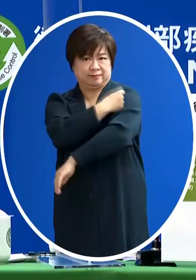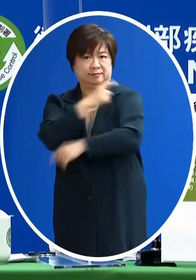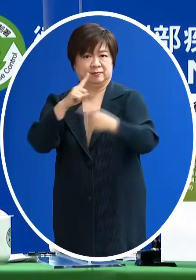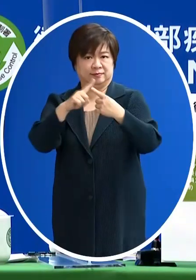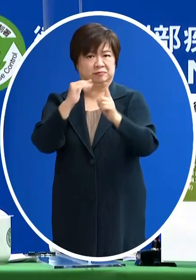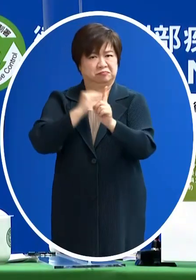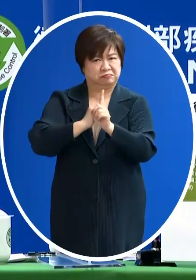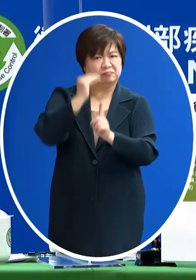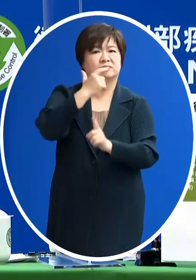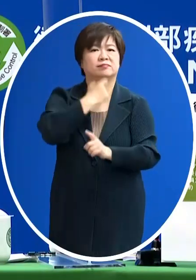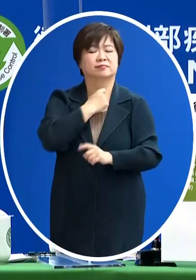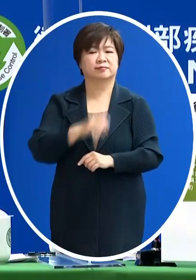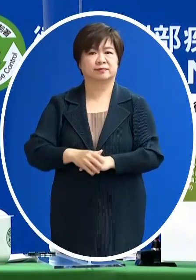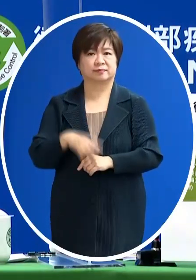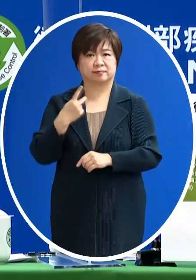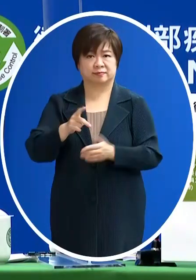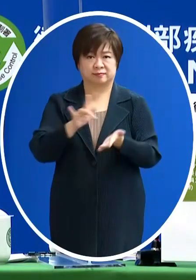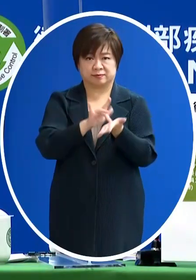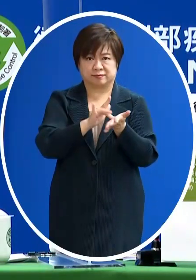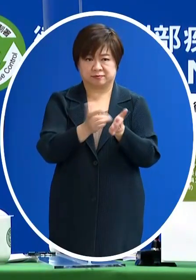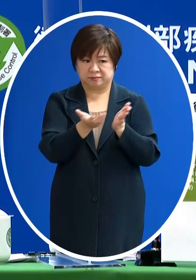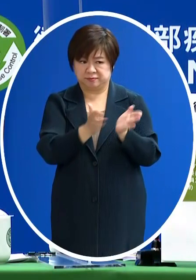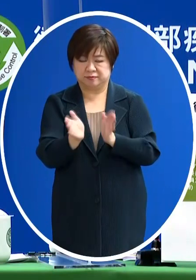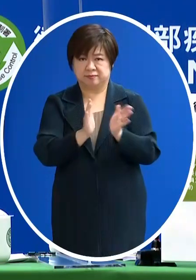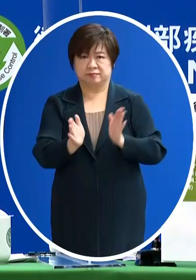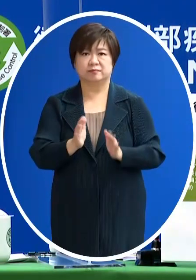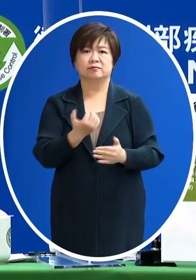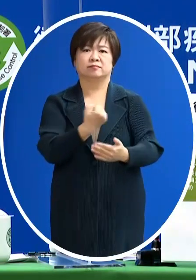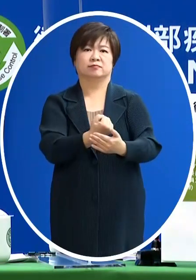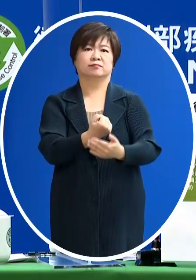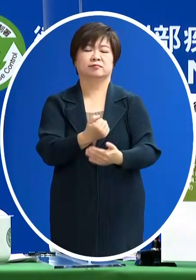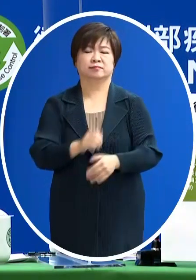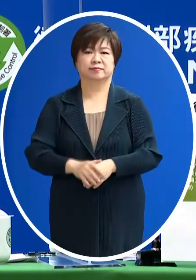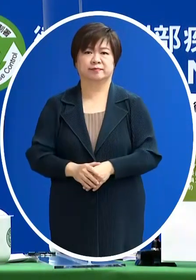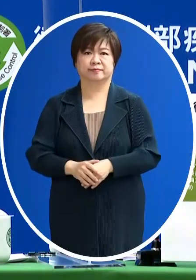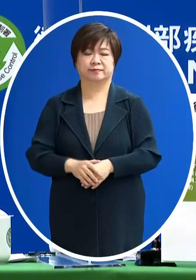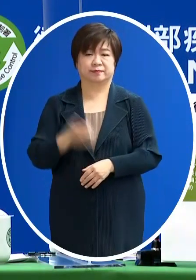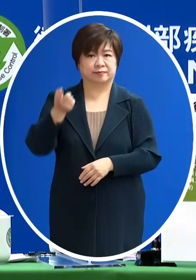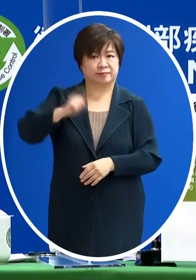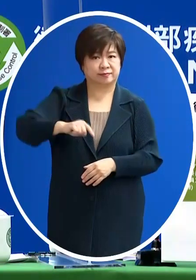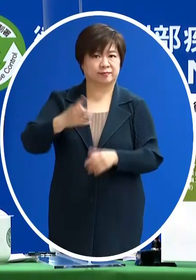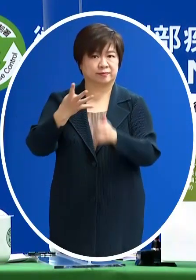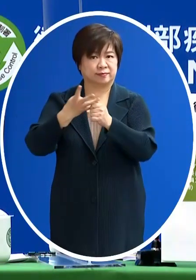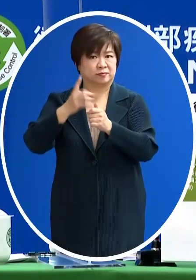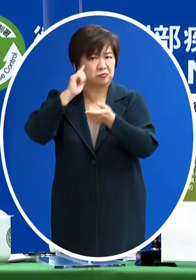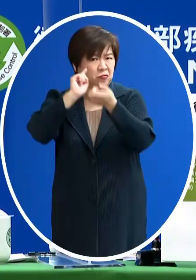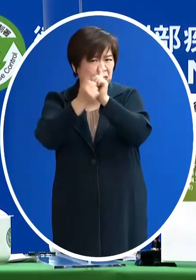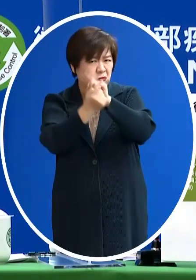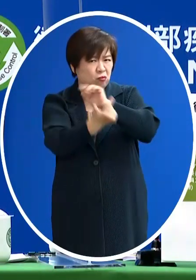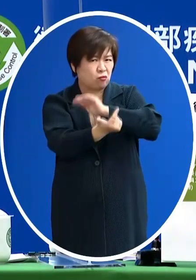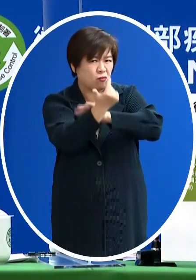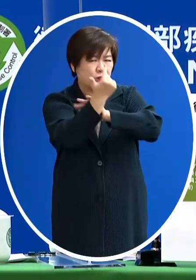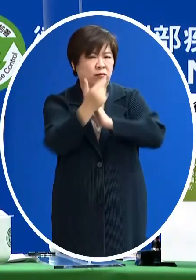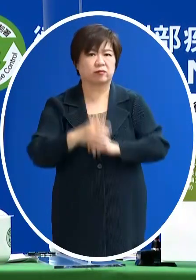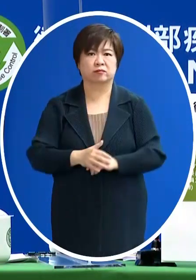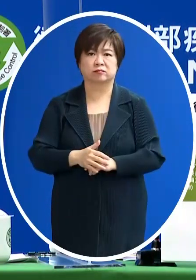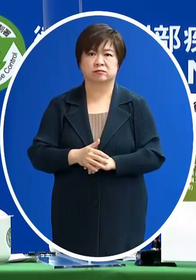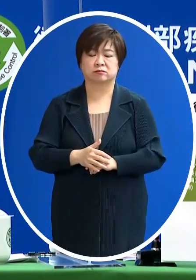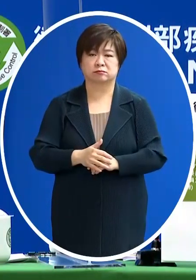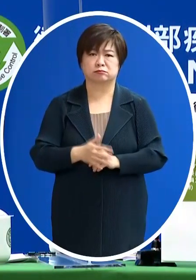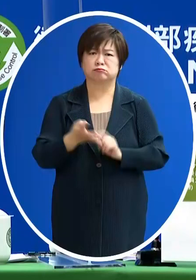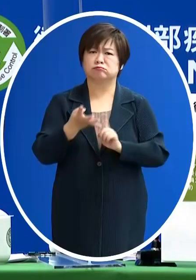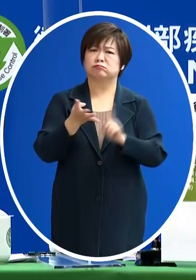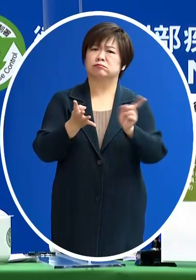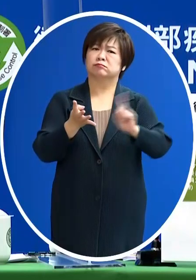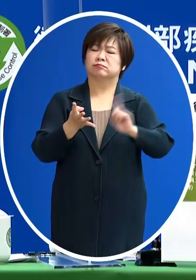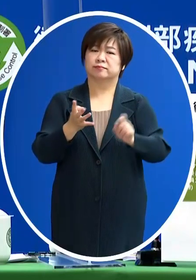高。那药物的准备，药物的准备，然后第四个是要说的快速反应。那快速反应就指的